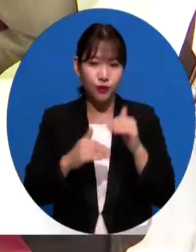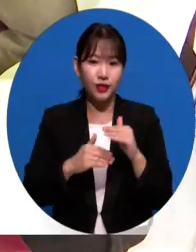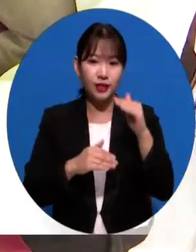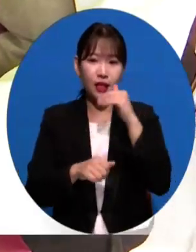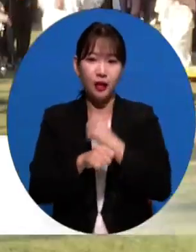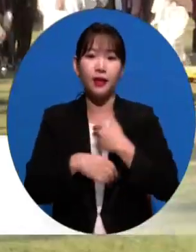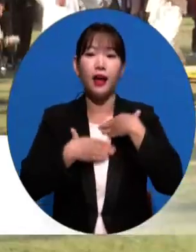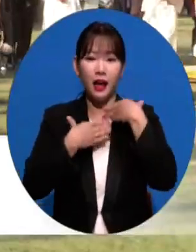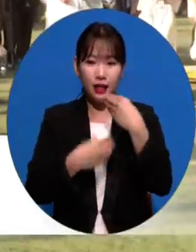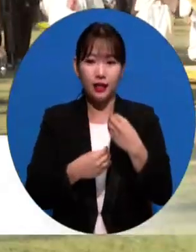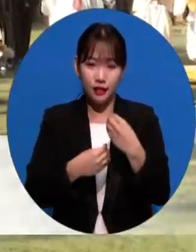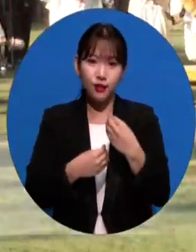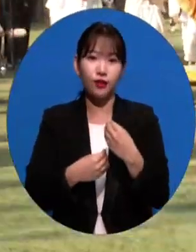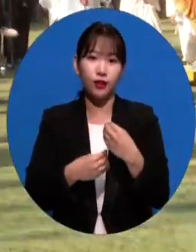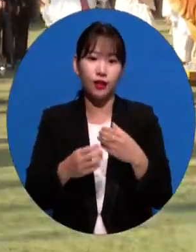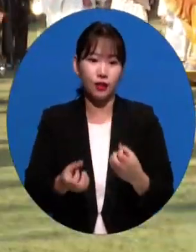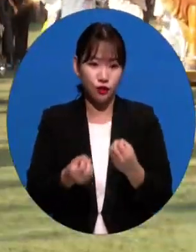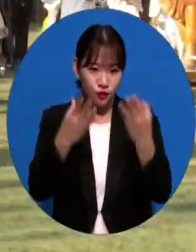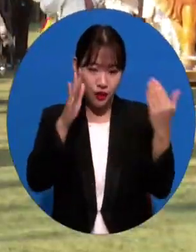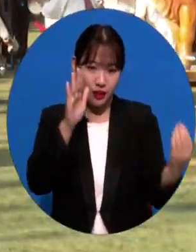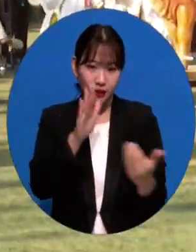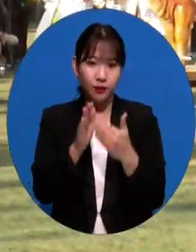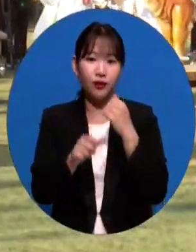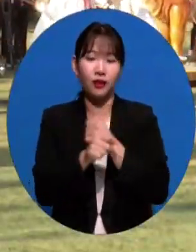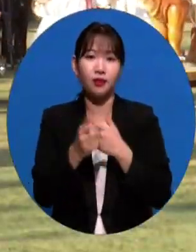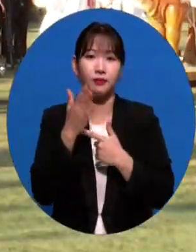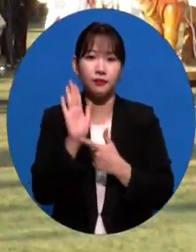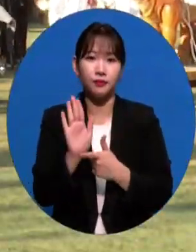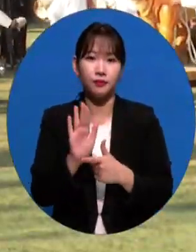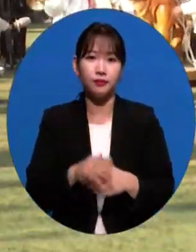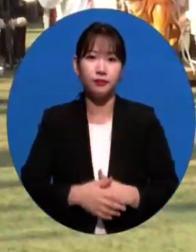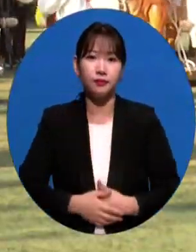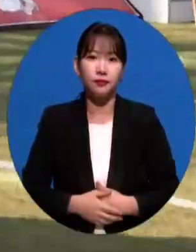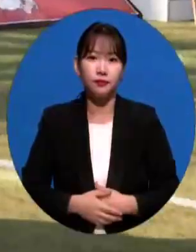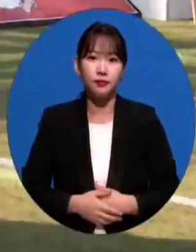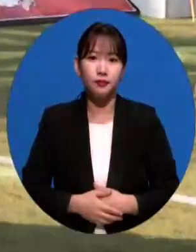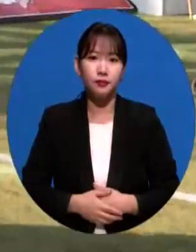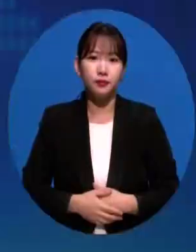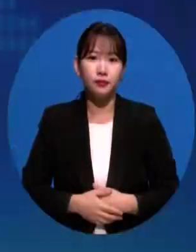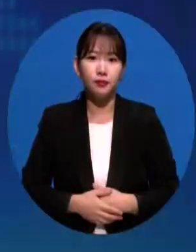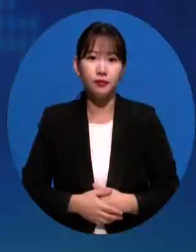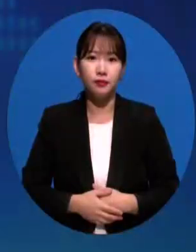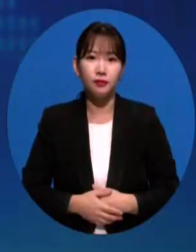진행하면서 안전사고 없는 축제를 이뤄냈다고 밝혔습니다.